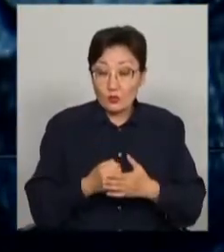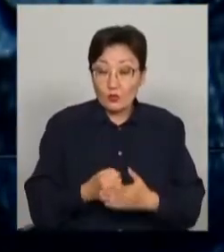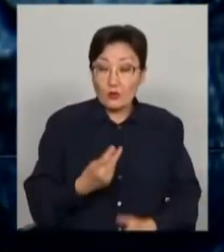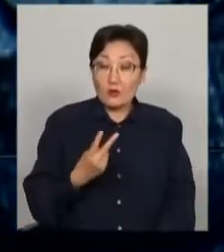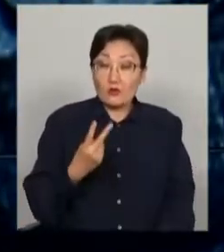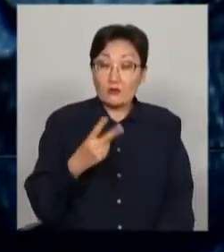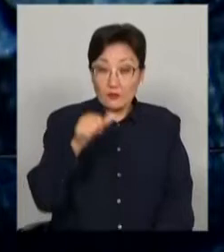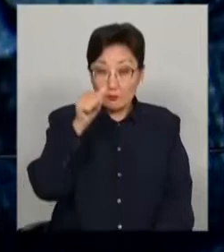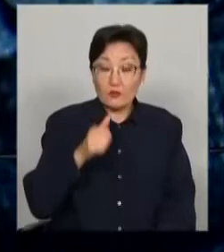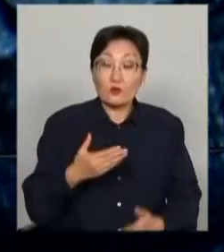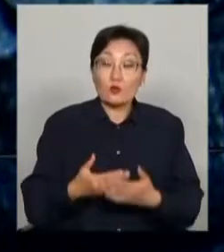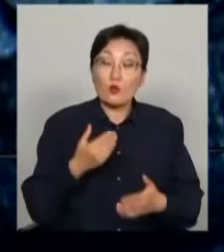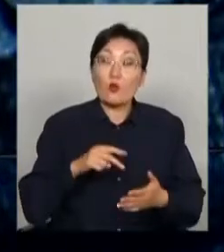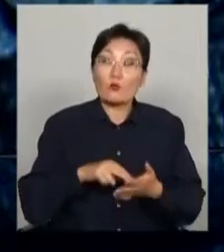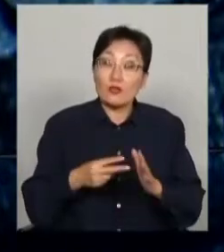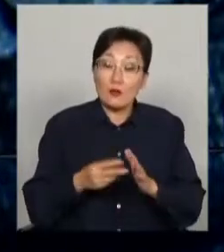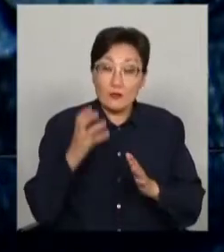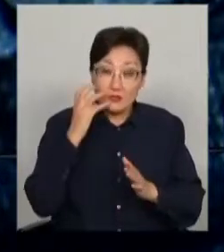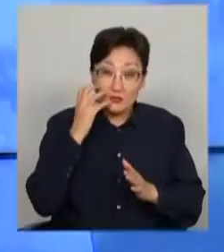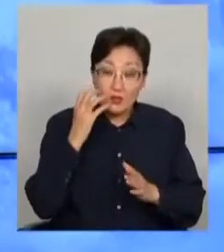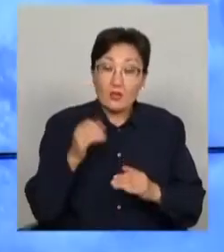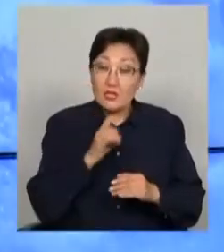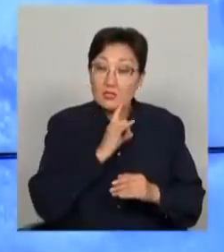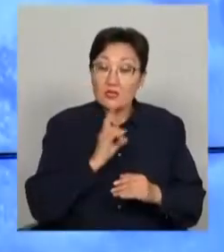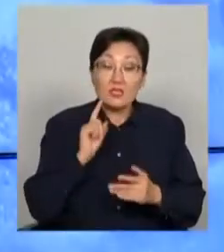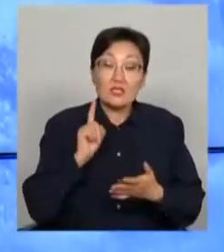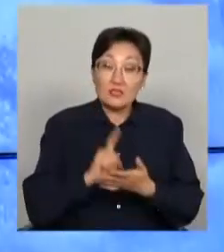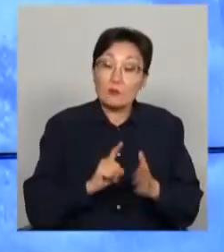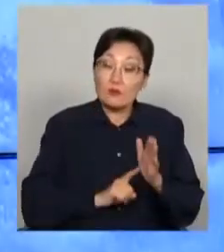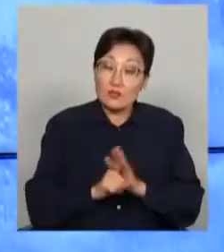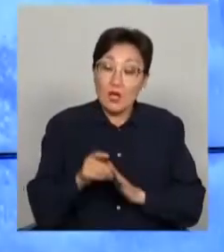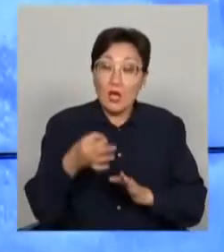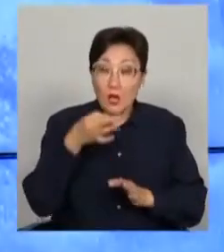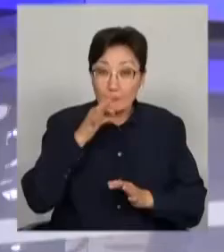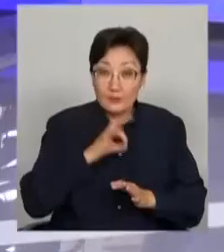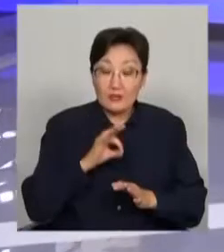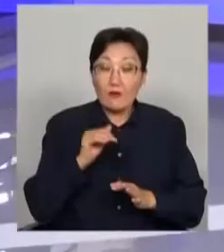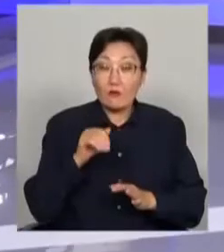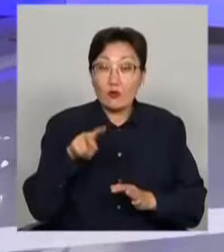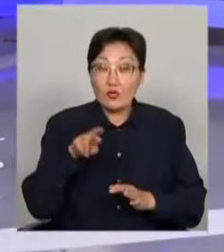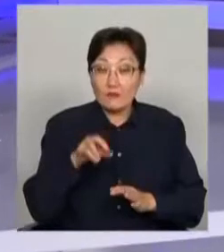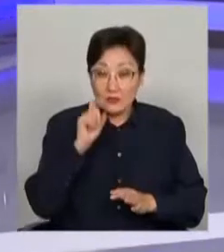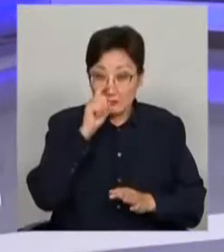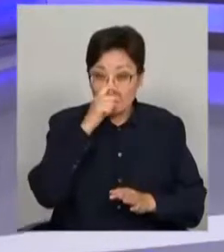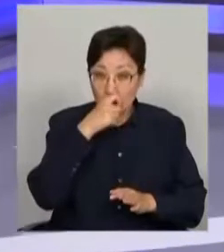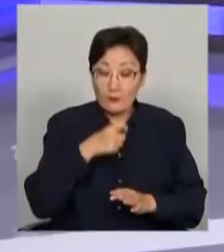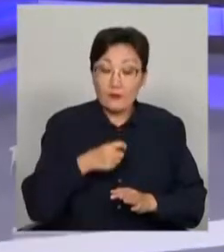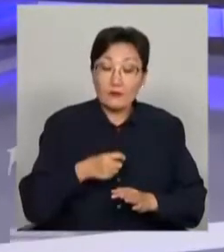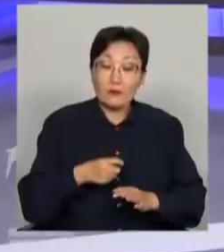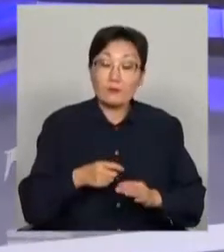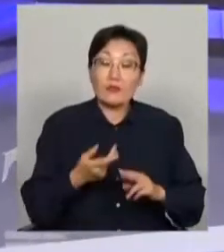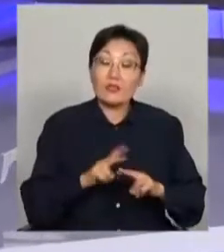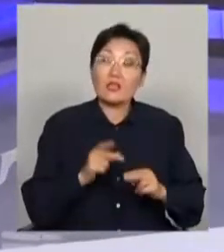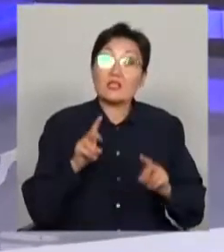за 2 месяца до предполагаемой беременности, она обязательно должна начинать пить фолиевую кислоту. Это называется предгравидарная